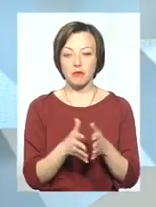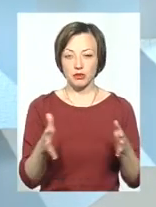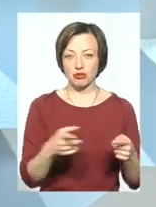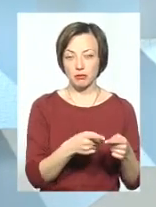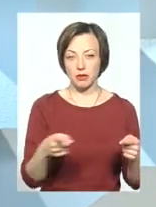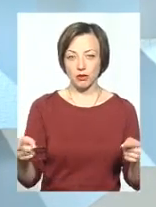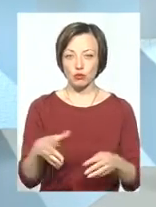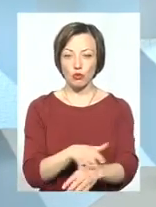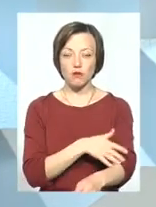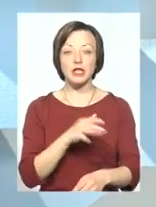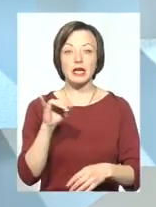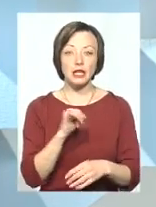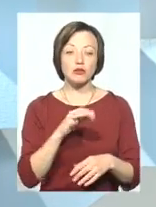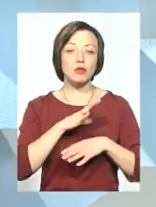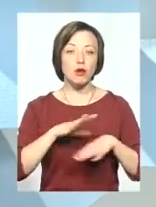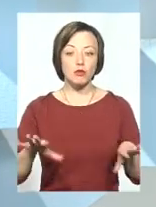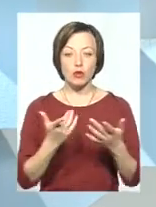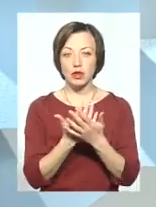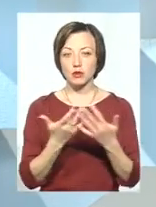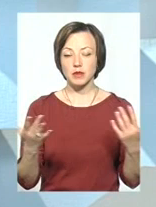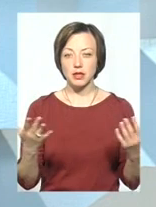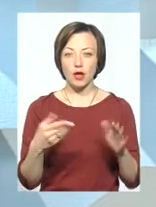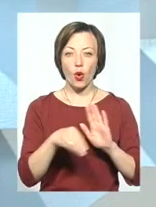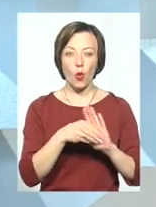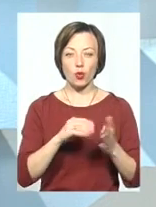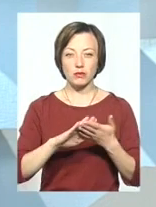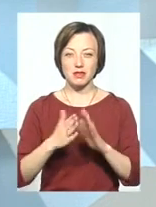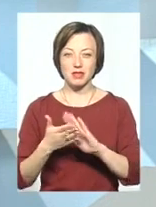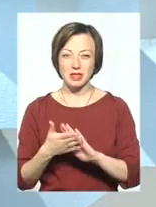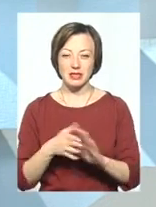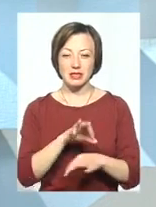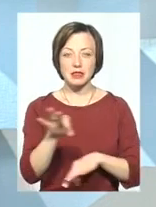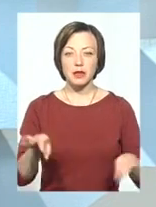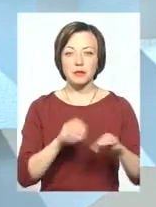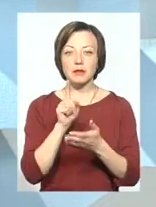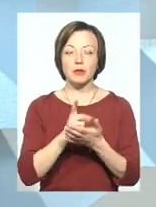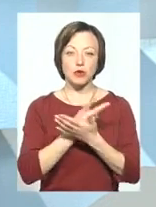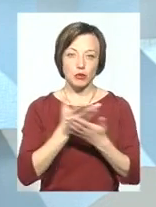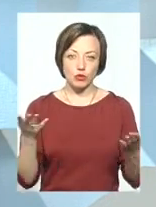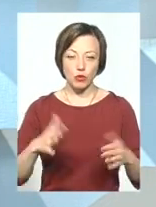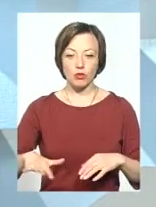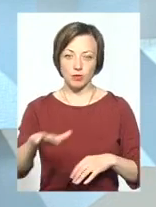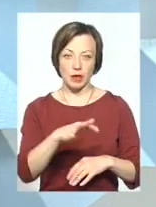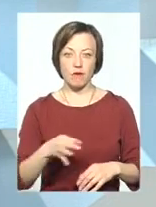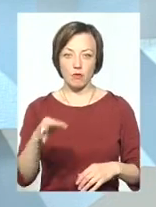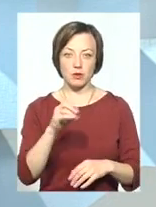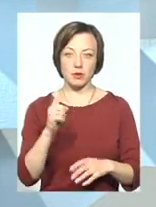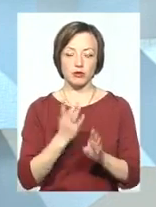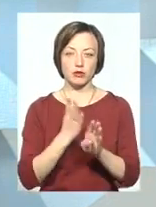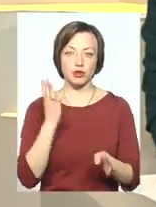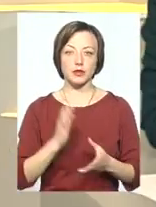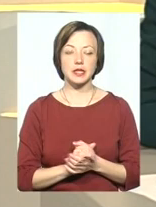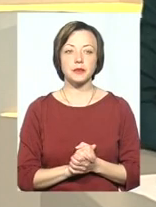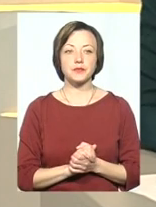період часу. І для уникнення різноманітних корупційних схем це має бути прозоро на теренах області в першу чергу.